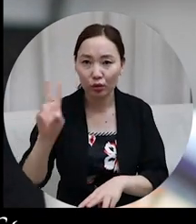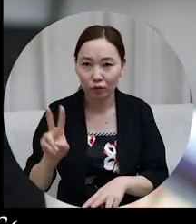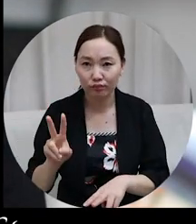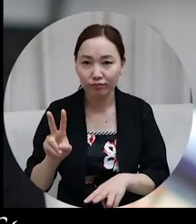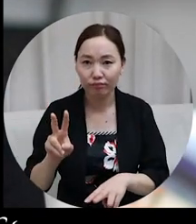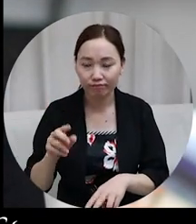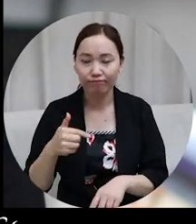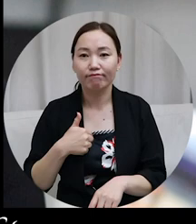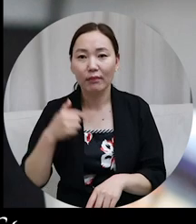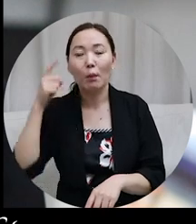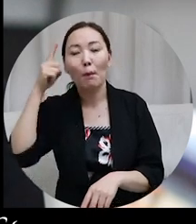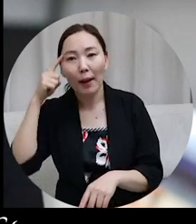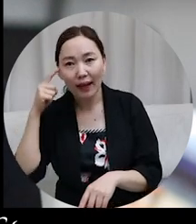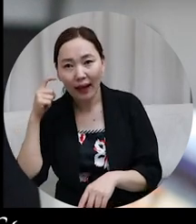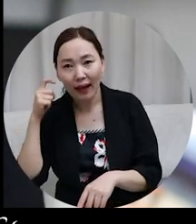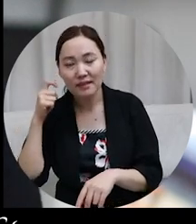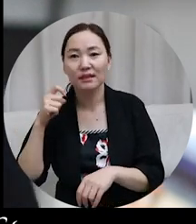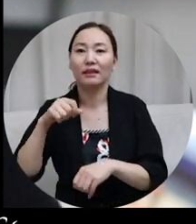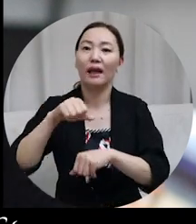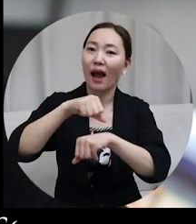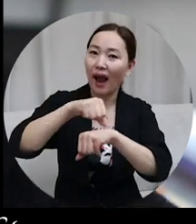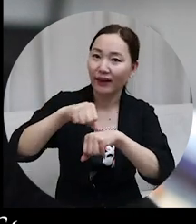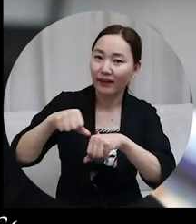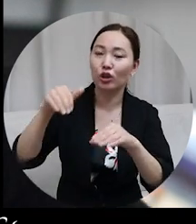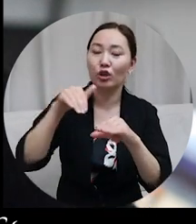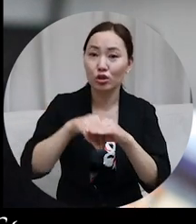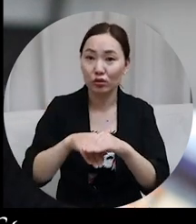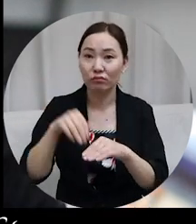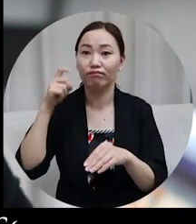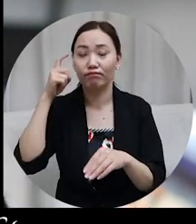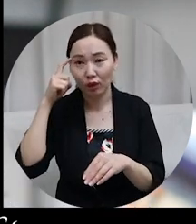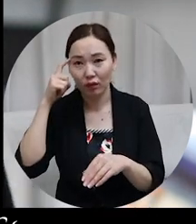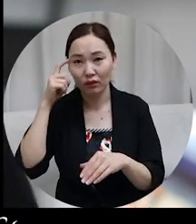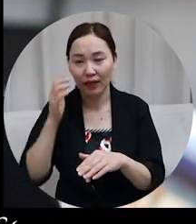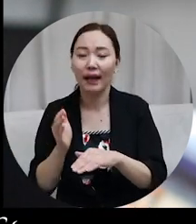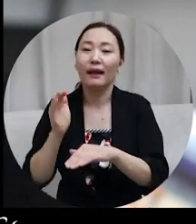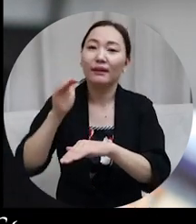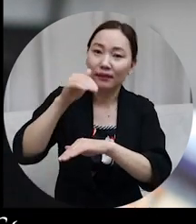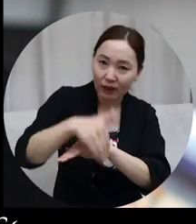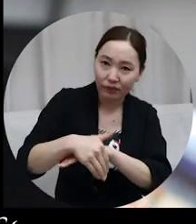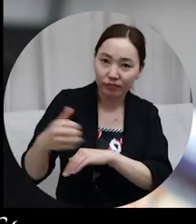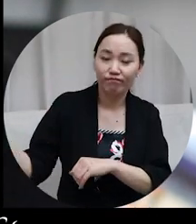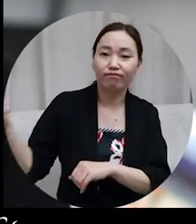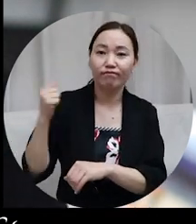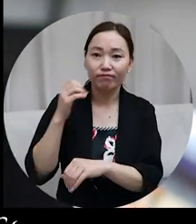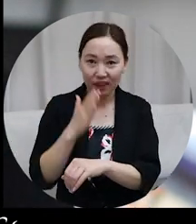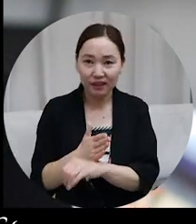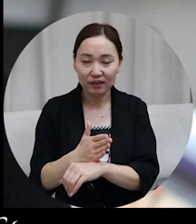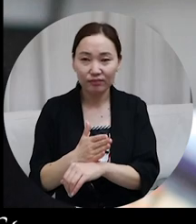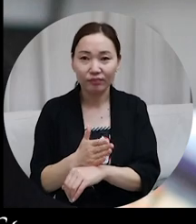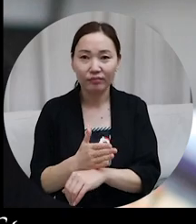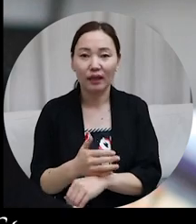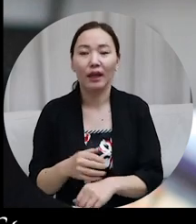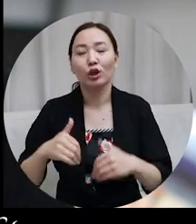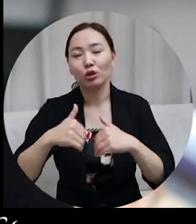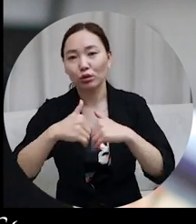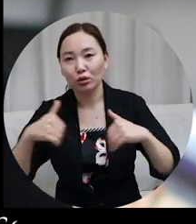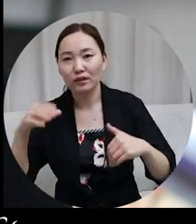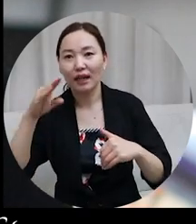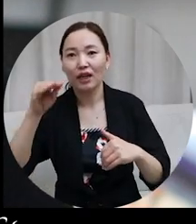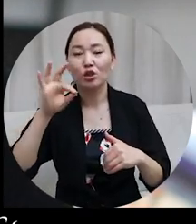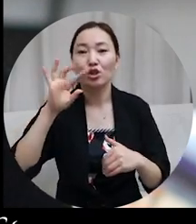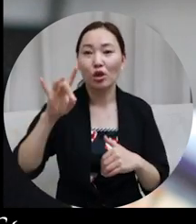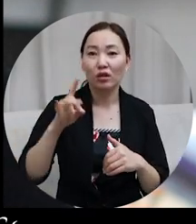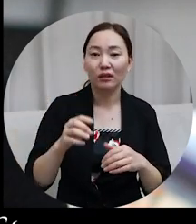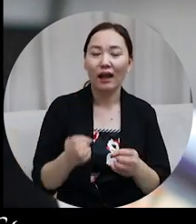Маргааш л яг хаалганд орчин тоо гэдэг тиймэрхүү нэг бодлоор бол давж гарсан. Тэрнээс биш одоо нэг тусгай жоор ингээл гаргаад ном